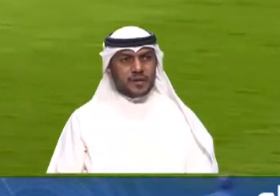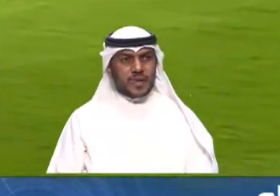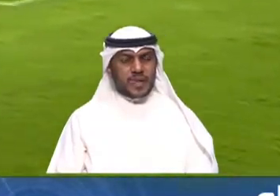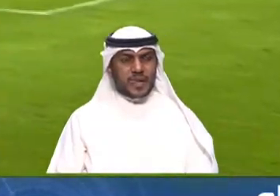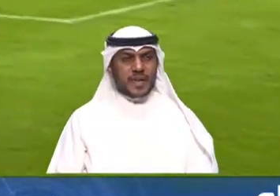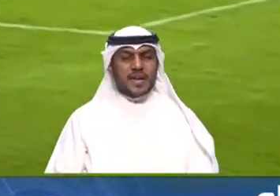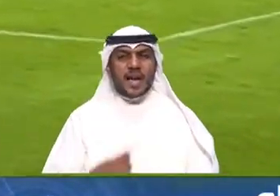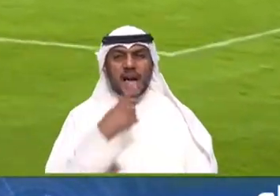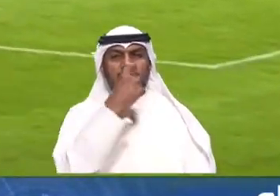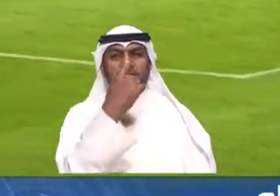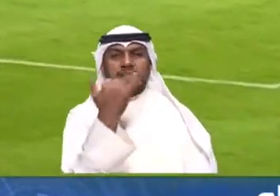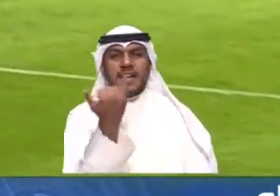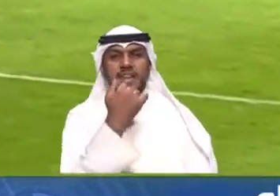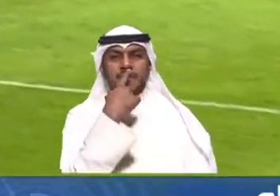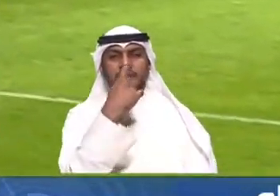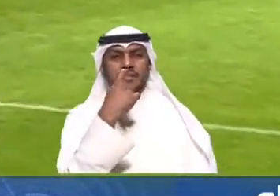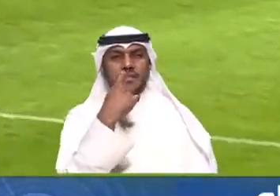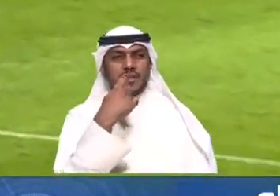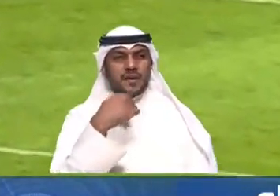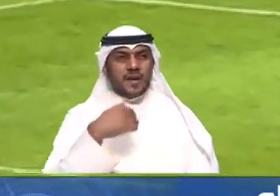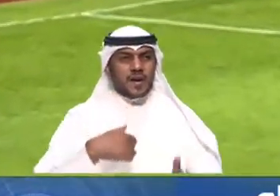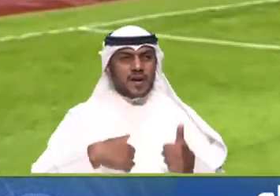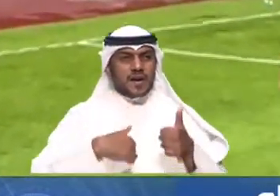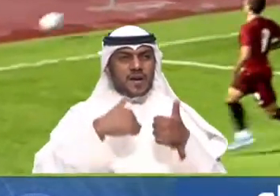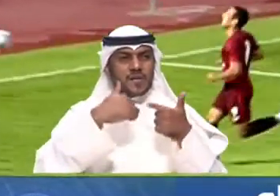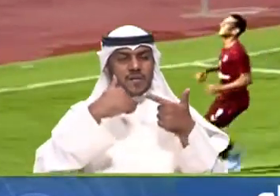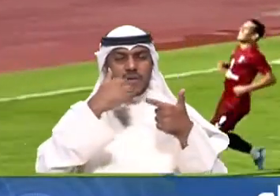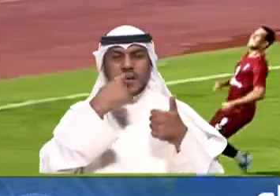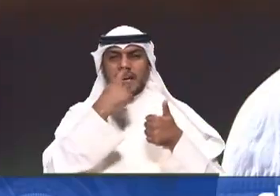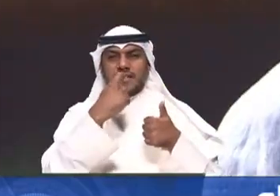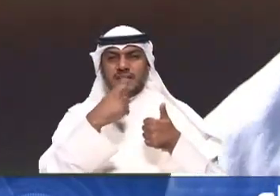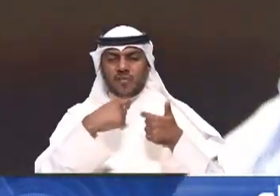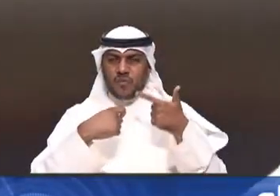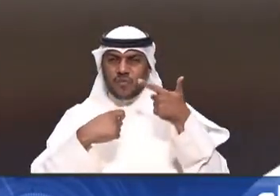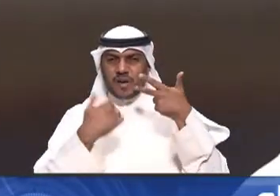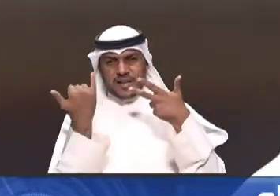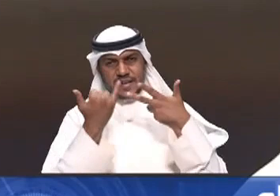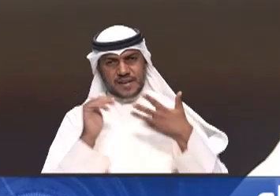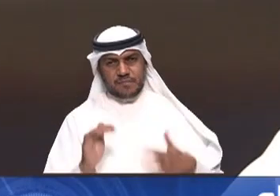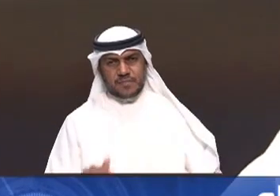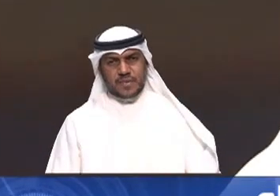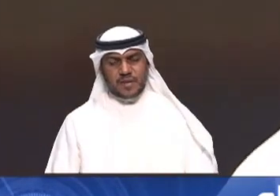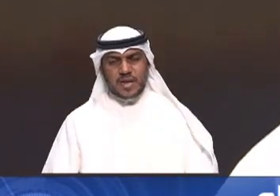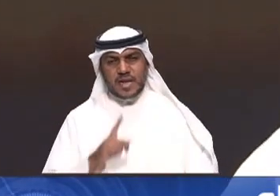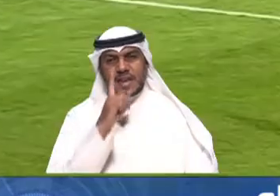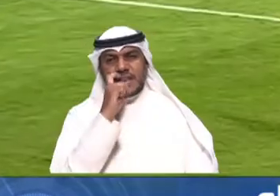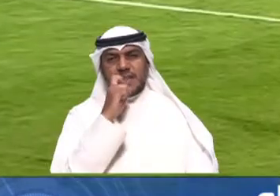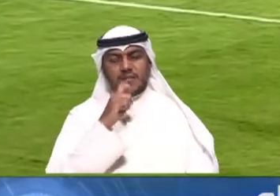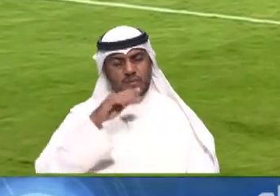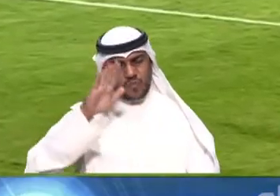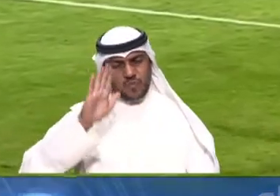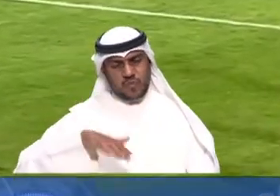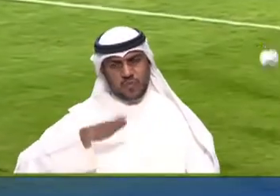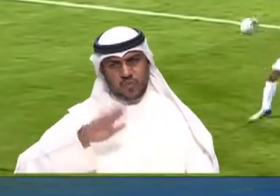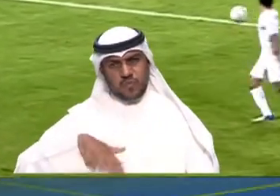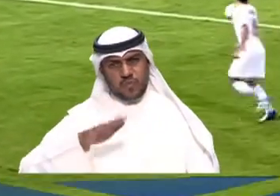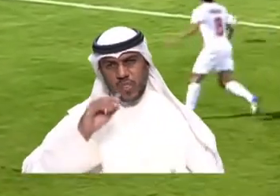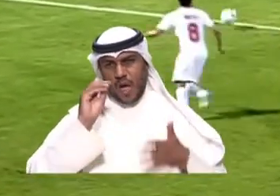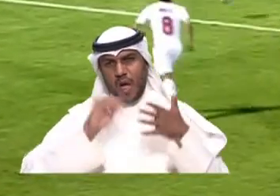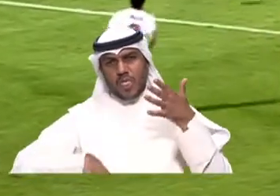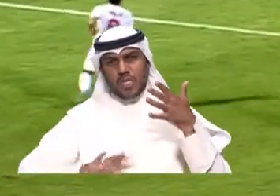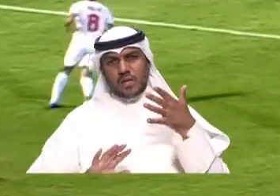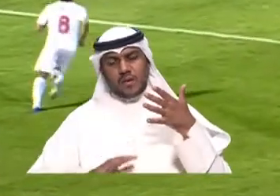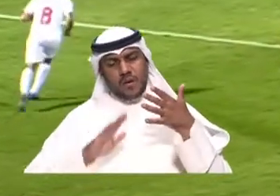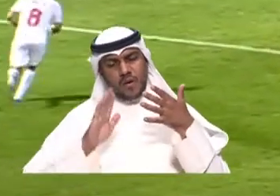القادسيه، فيما تجرع النصر الخساره الثانيه ليبقى رصيده خاليا من النقاط وفي قاع الترتيب